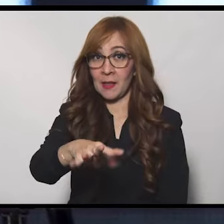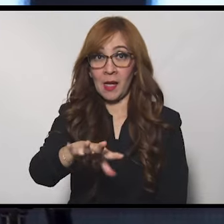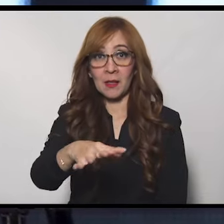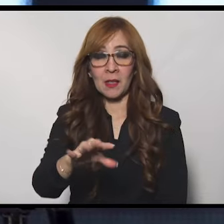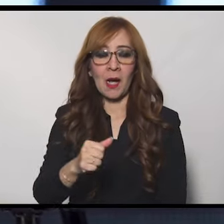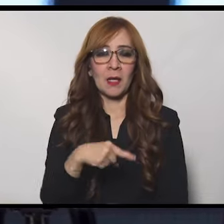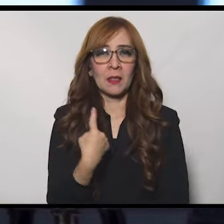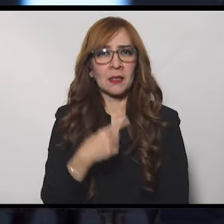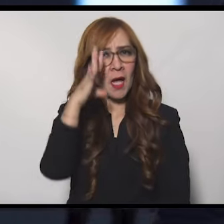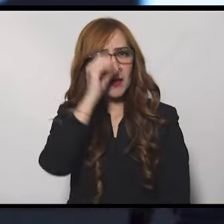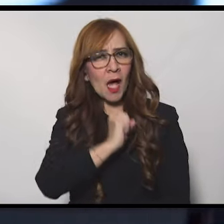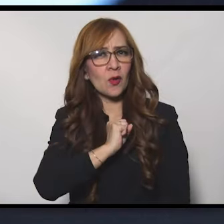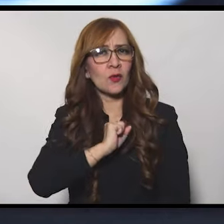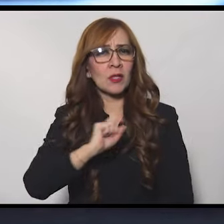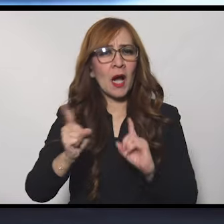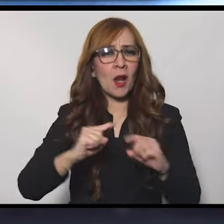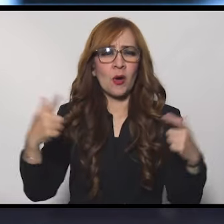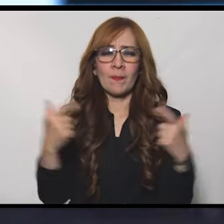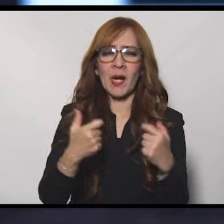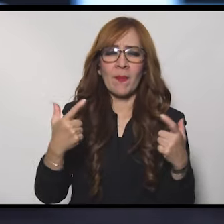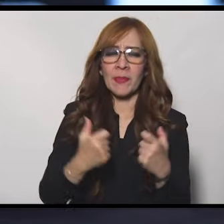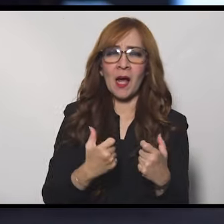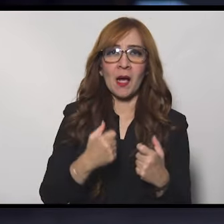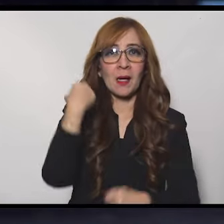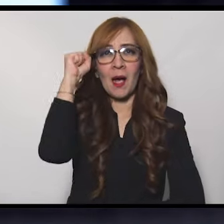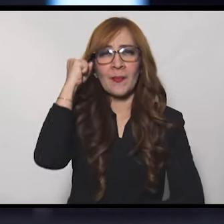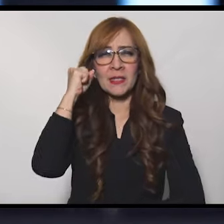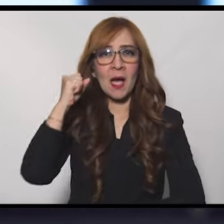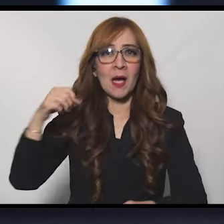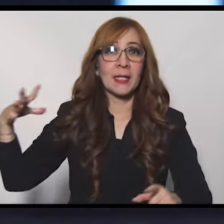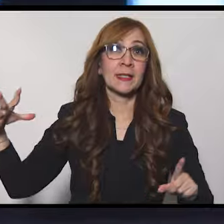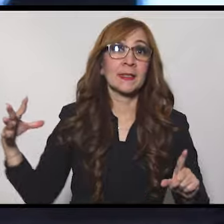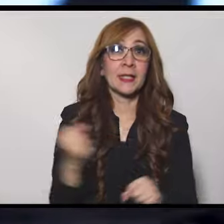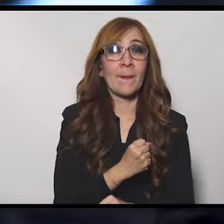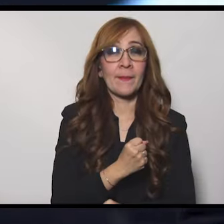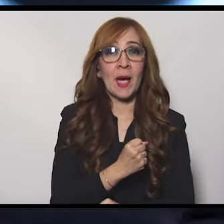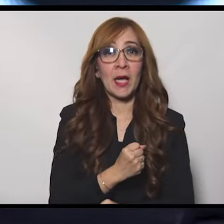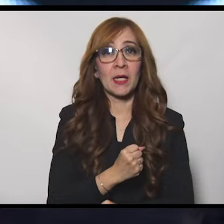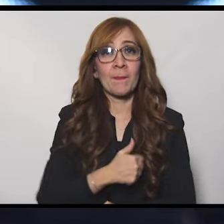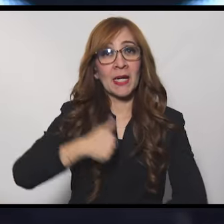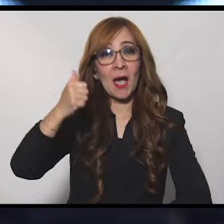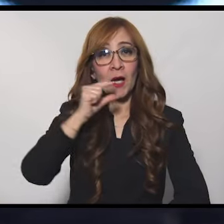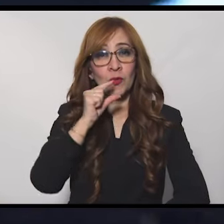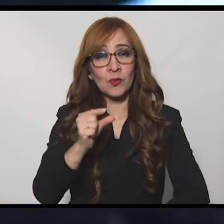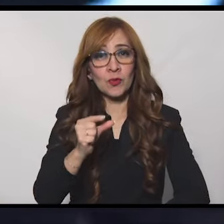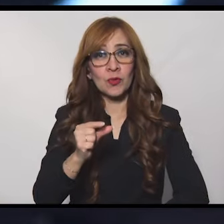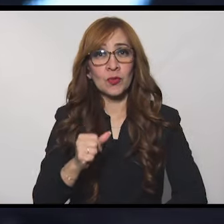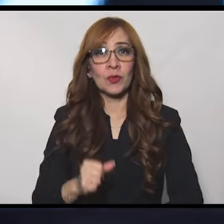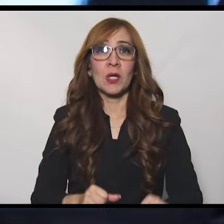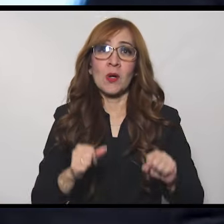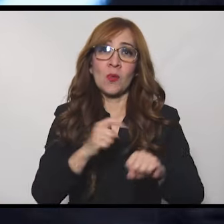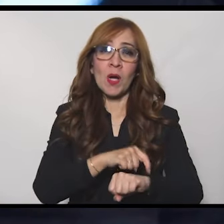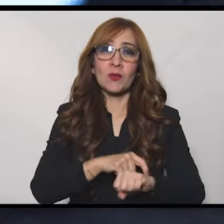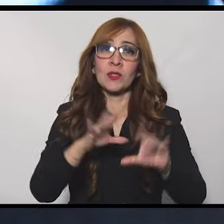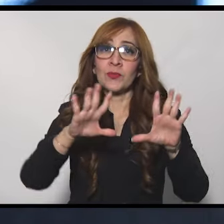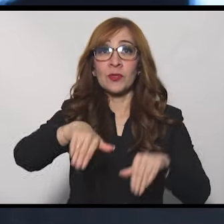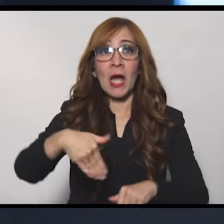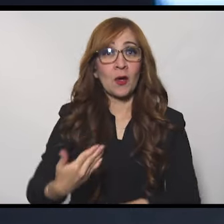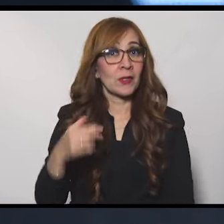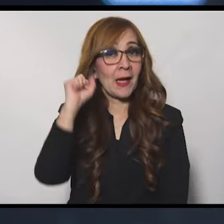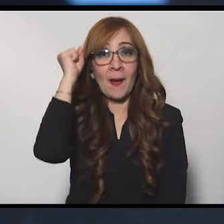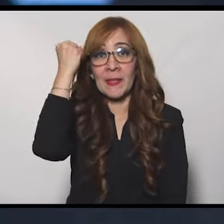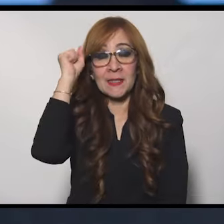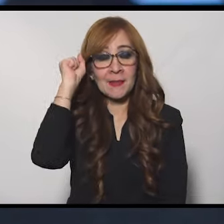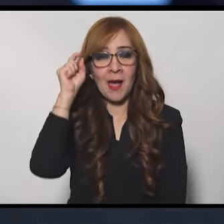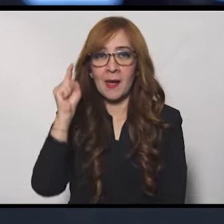Kita tahu kalau peperangan gak bisa didapatkan dalam kurun waktu 10 tahun untuk menduduki tanah-tanah tersebut Bapak Ibu. But